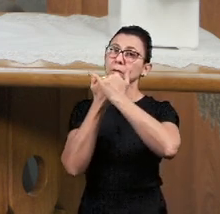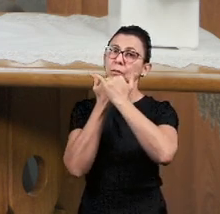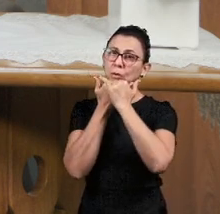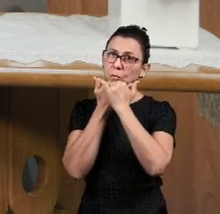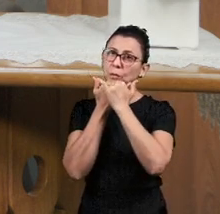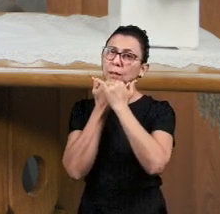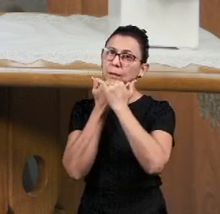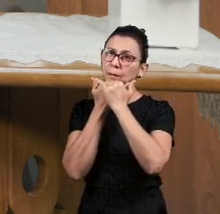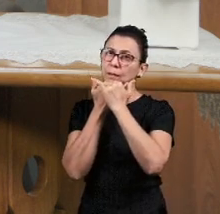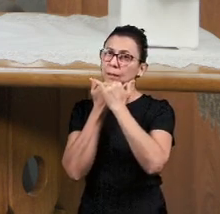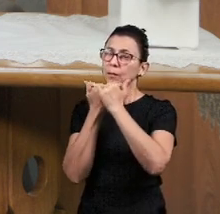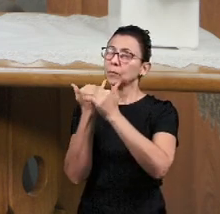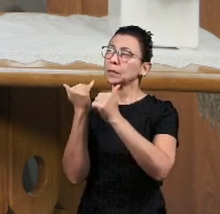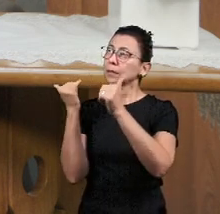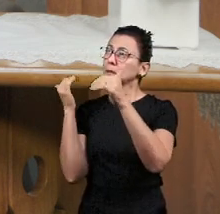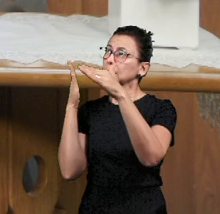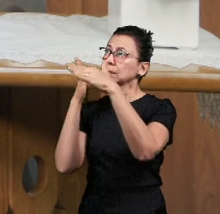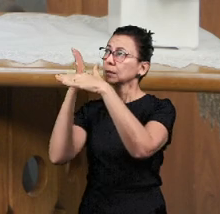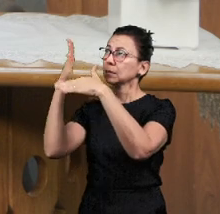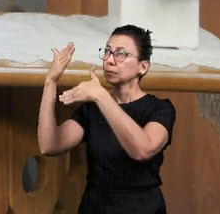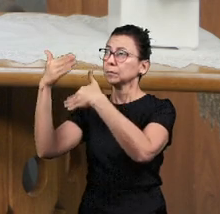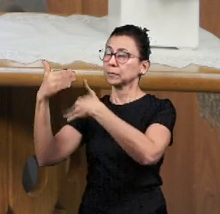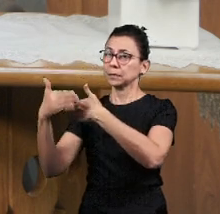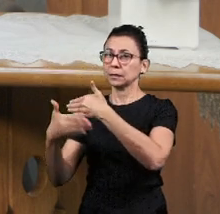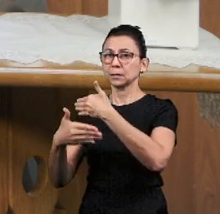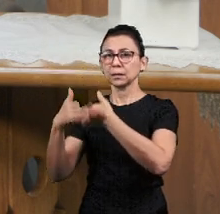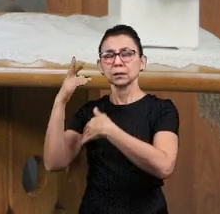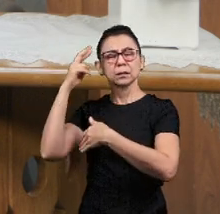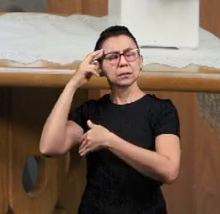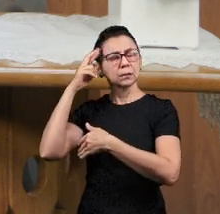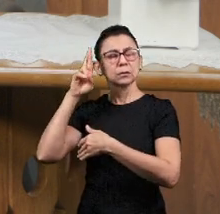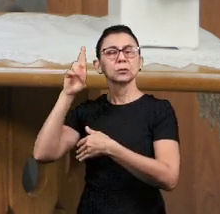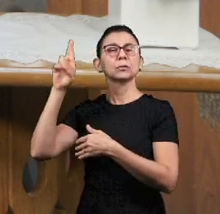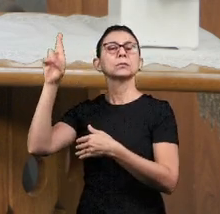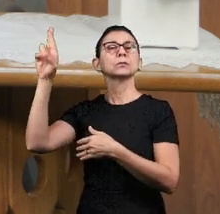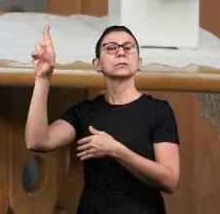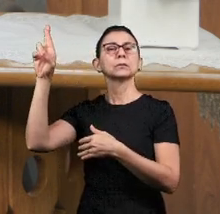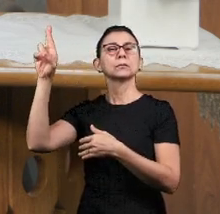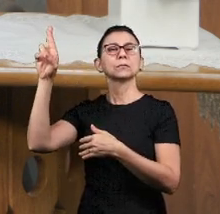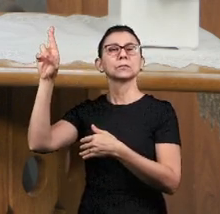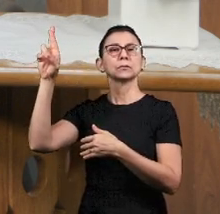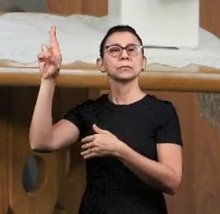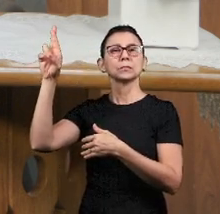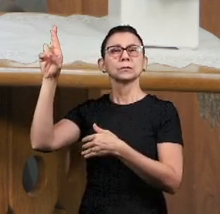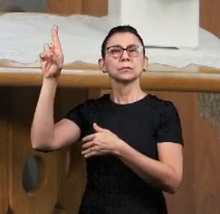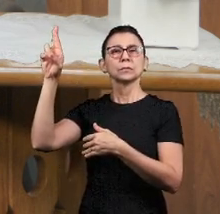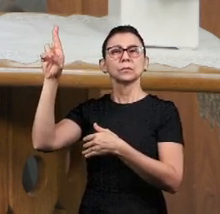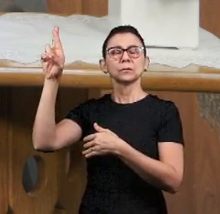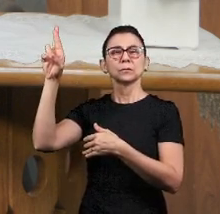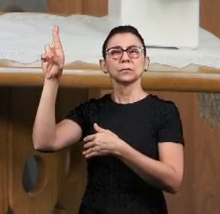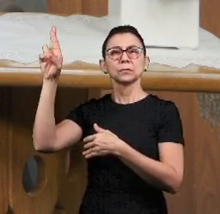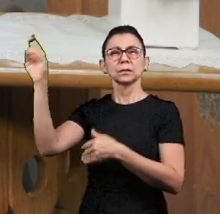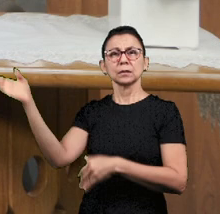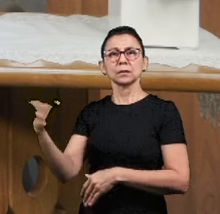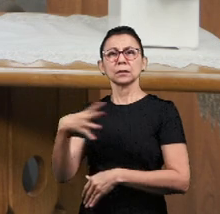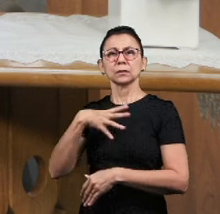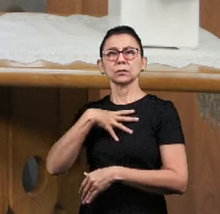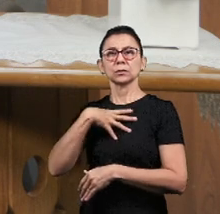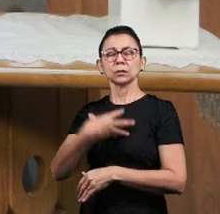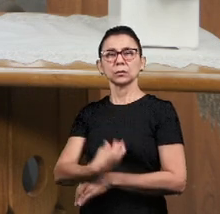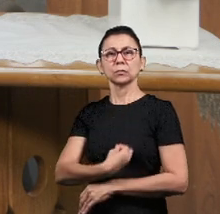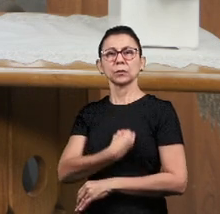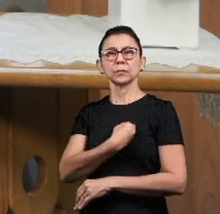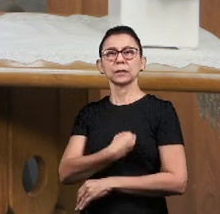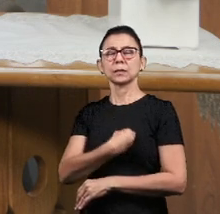la condition d'entrer dans ta présence, d'accéder, Seigneur Dieu, ta grande présence,